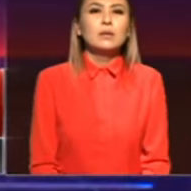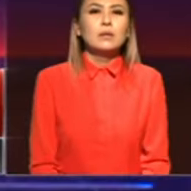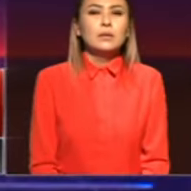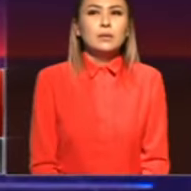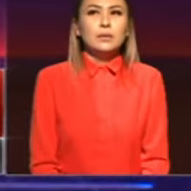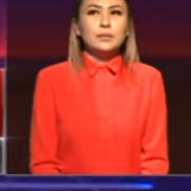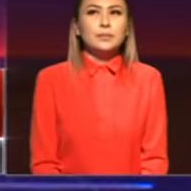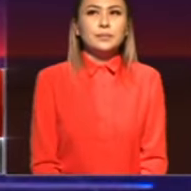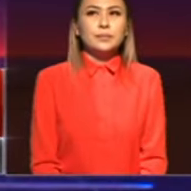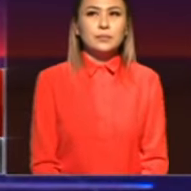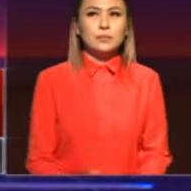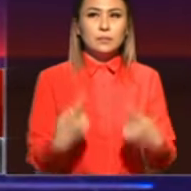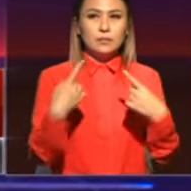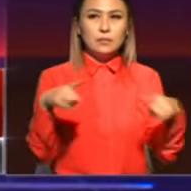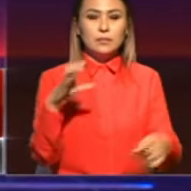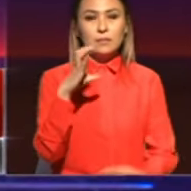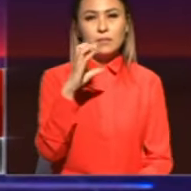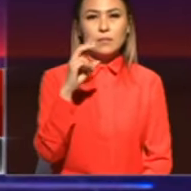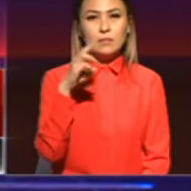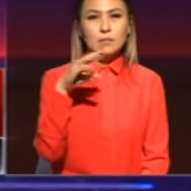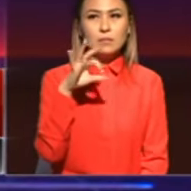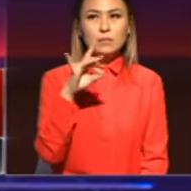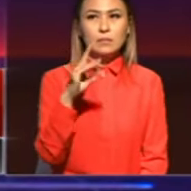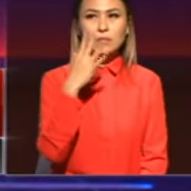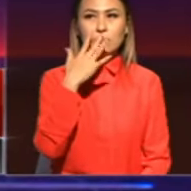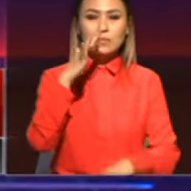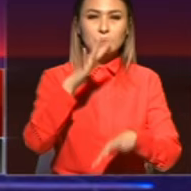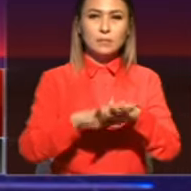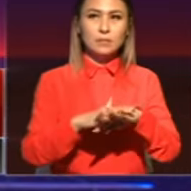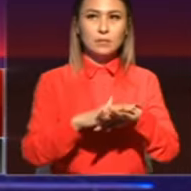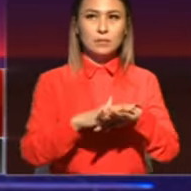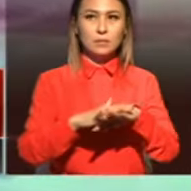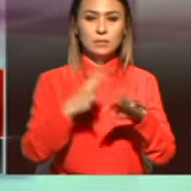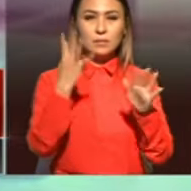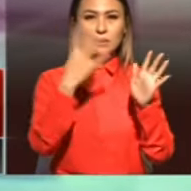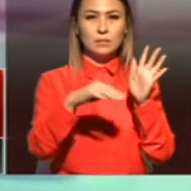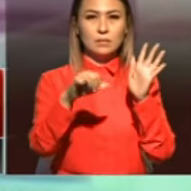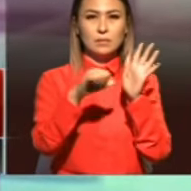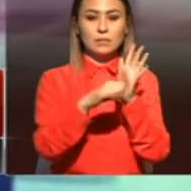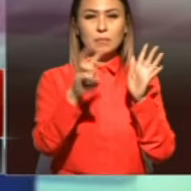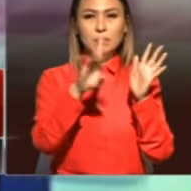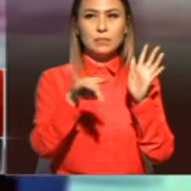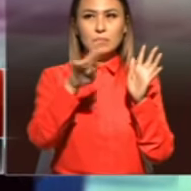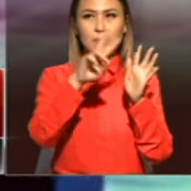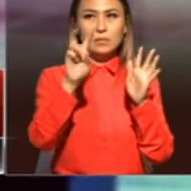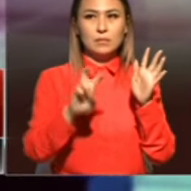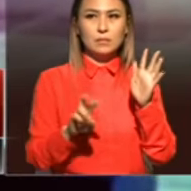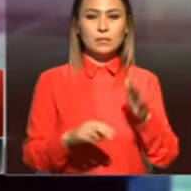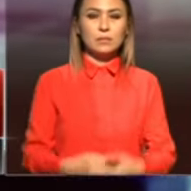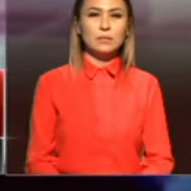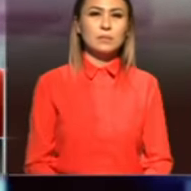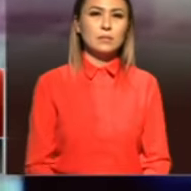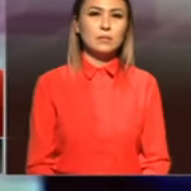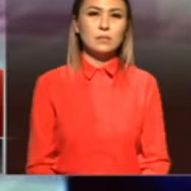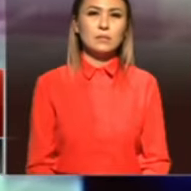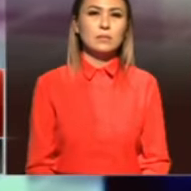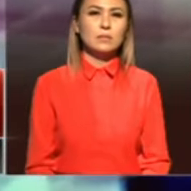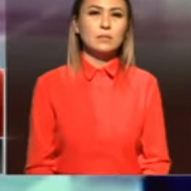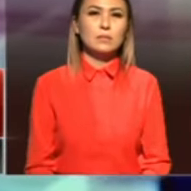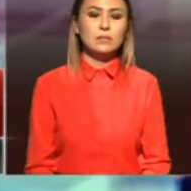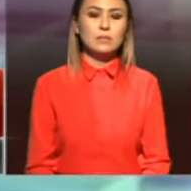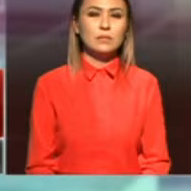басқа сектор деген бар. Мысалға басқа секторға ұлттық банк дерегіне сүйенсек 46 миллиард долларға жақын біздің қарызымыз бар екен.